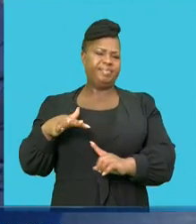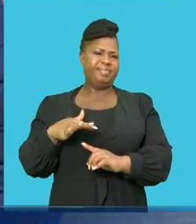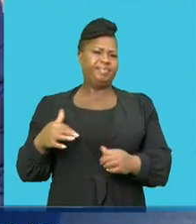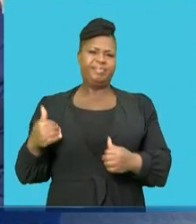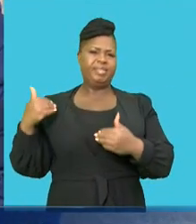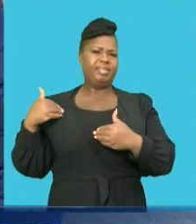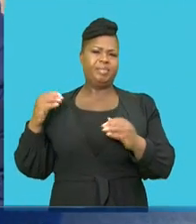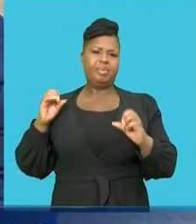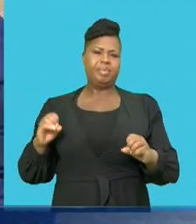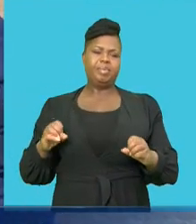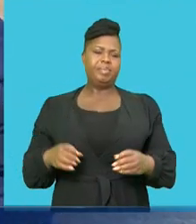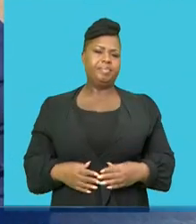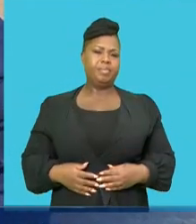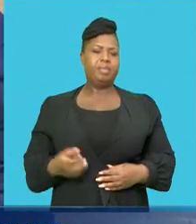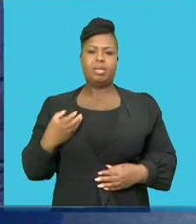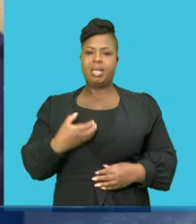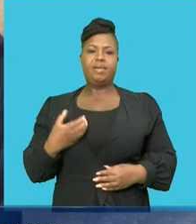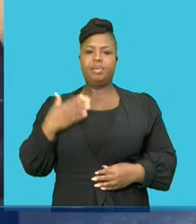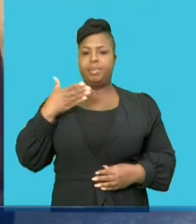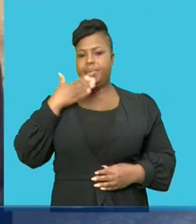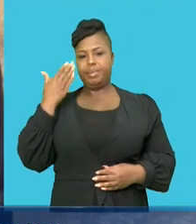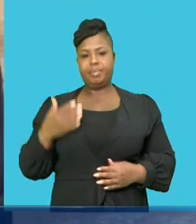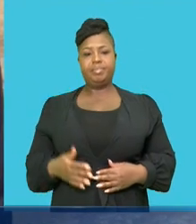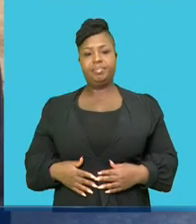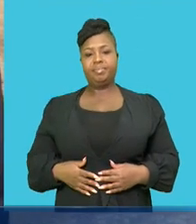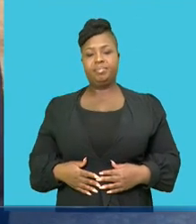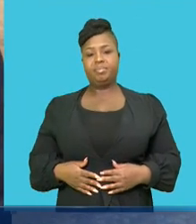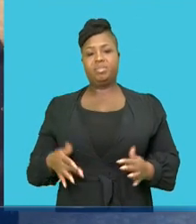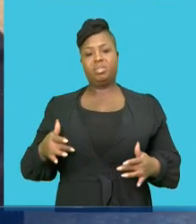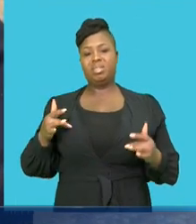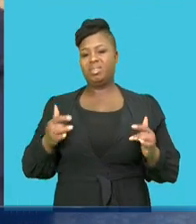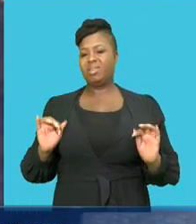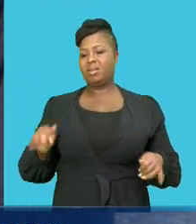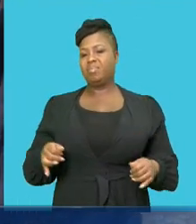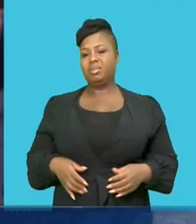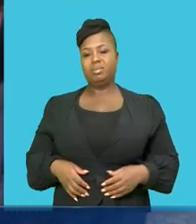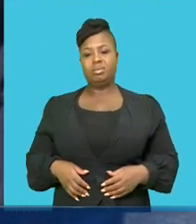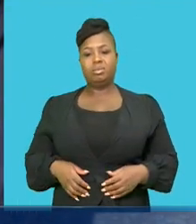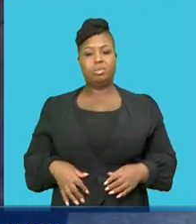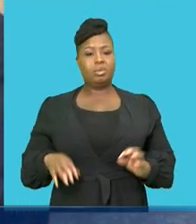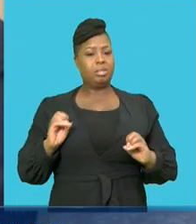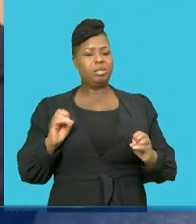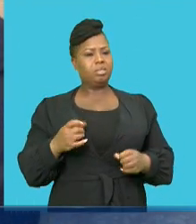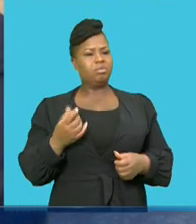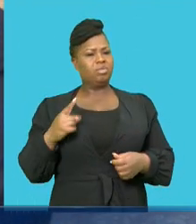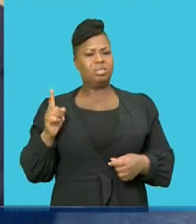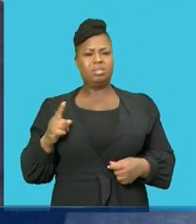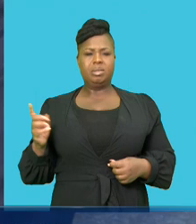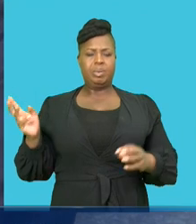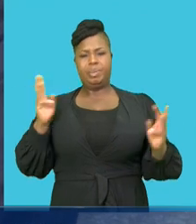besithi abahlalisekanga kakuhle kwaphela. Sihleli kabi, ayikho nje into erayithi lana.